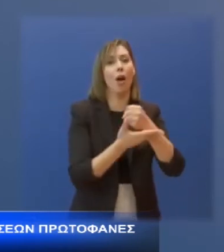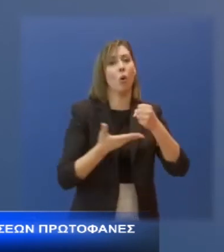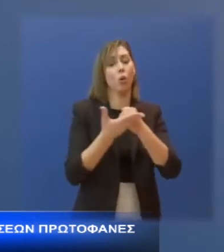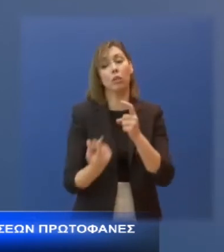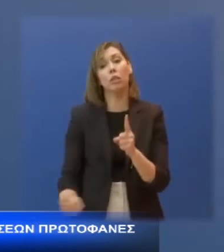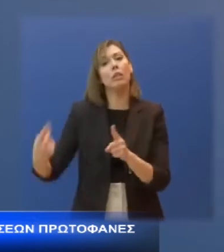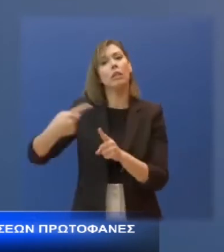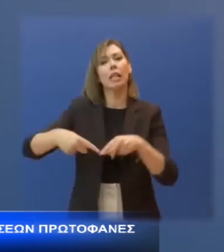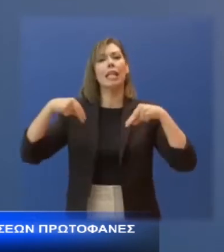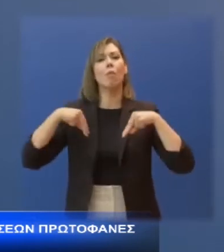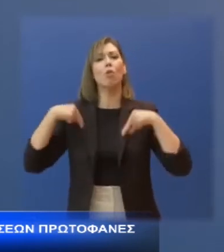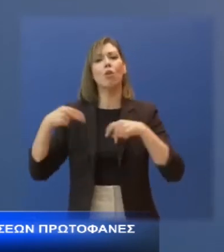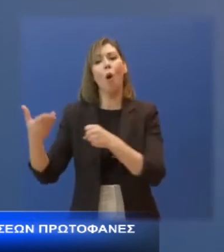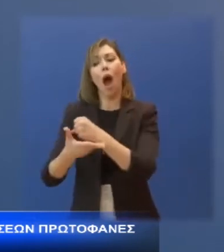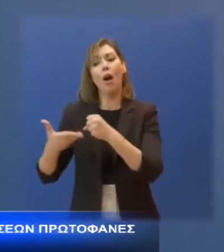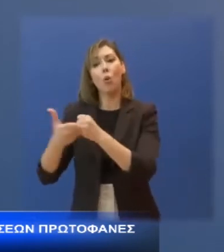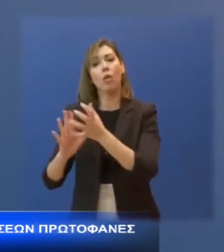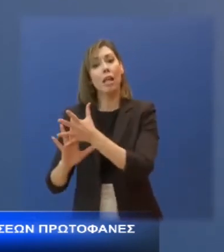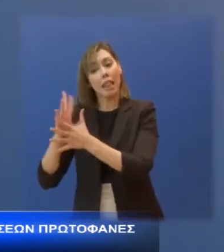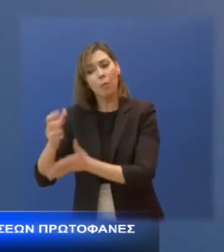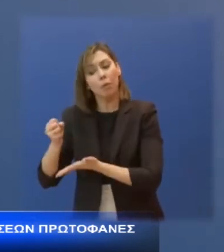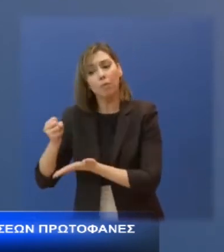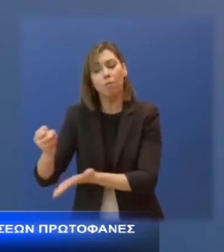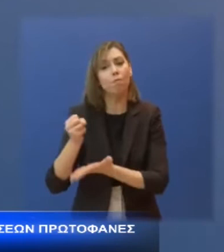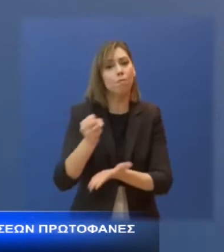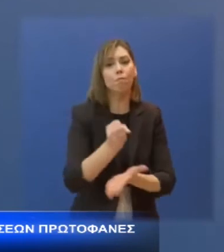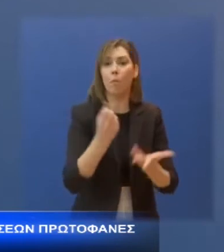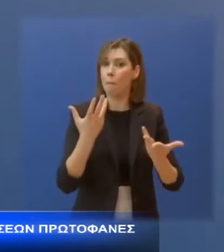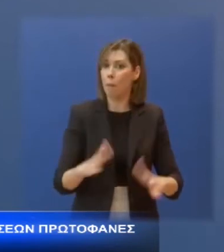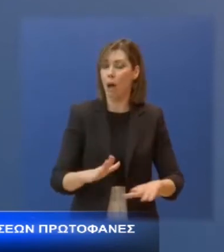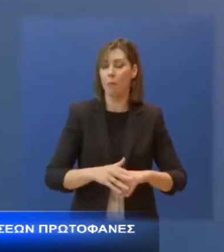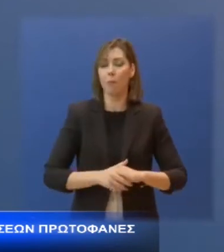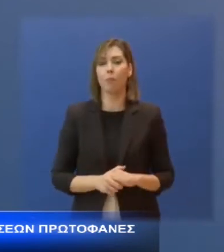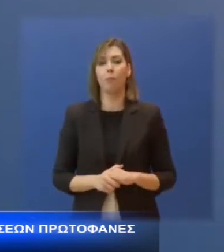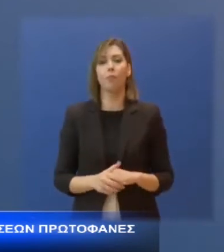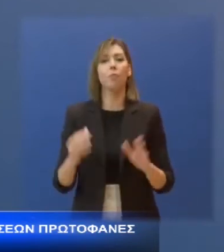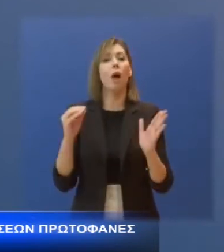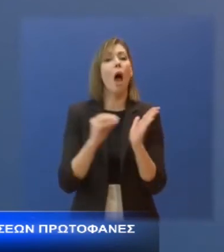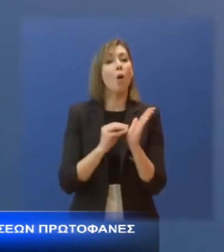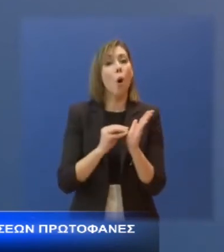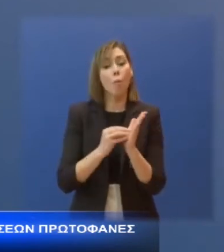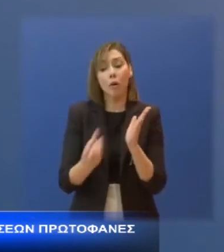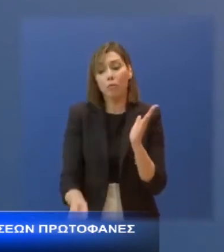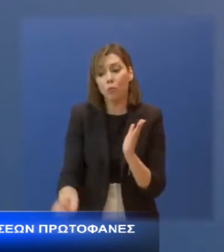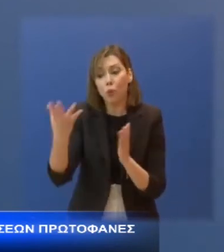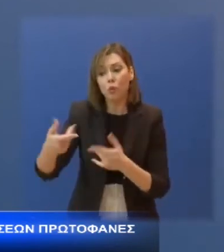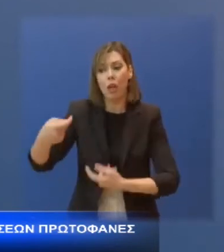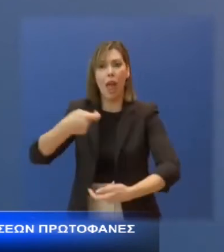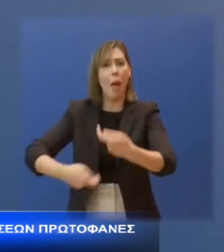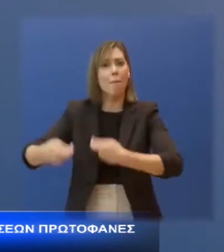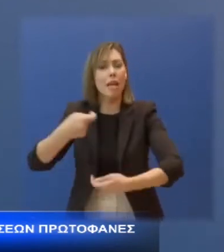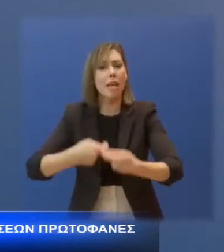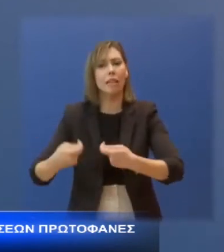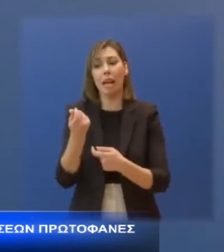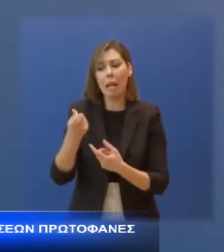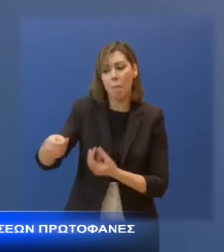και Τροφίμων για τη στοχευμένη στήριξη συγκεκριμένων κλάδων. Παράλληλα, στηρίζεται η επιχειρηματικότητα και η ρευστότητα στον αγροτικό τομέα με πόρους